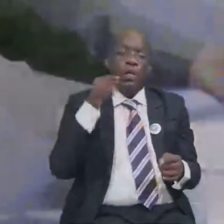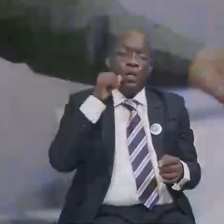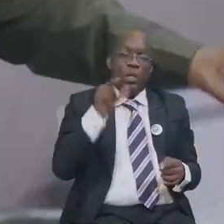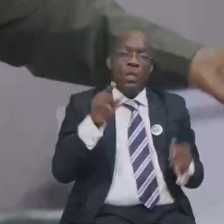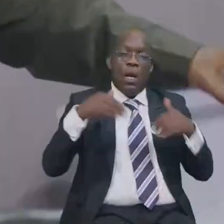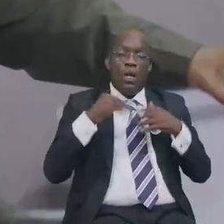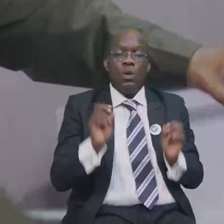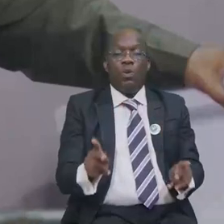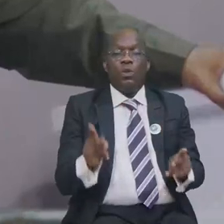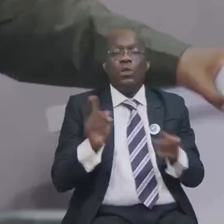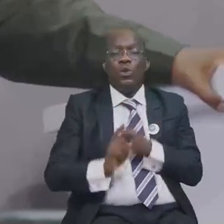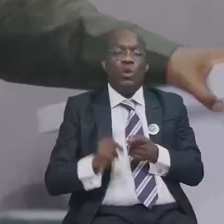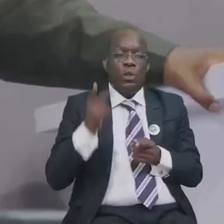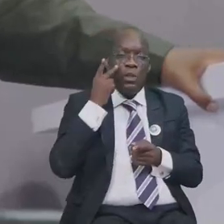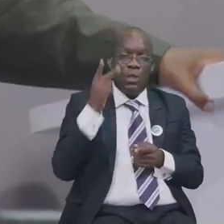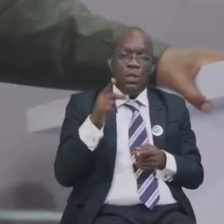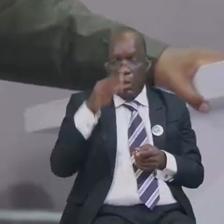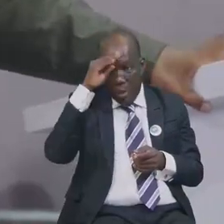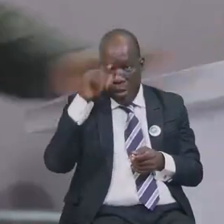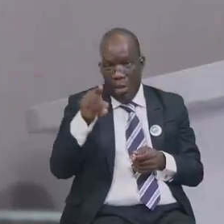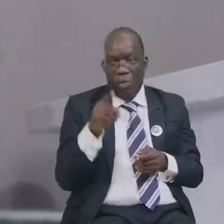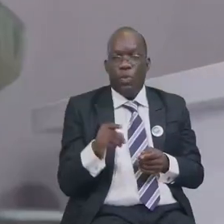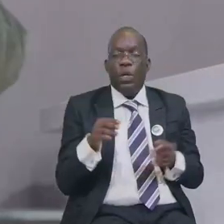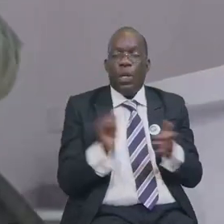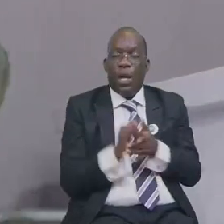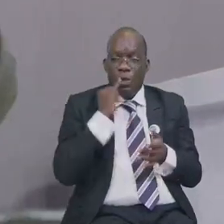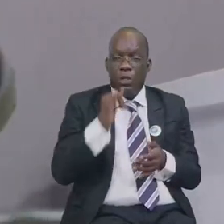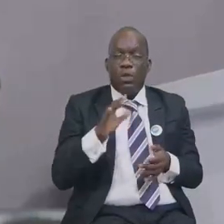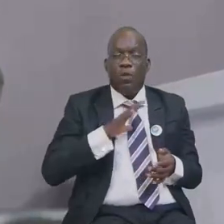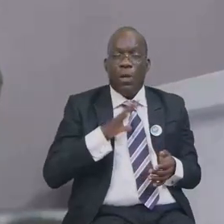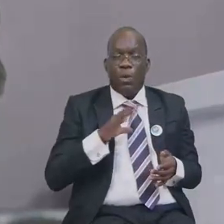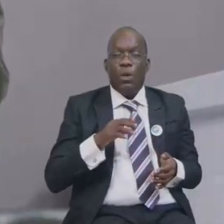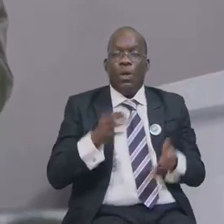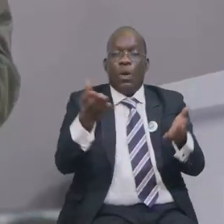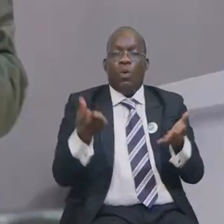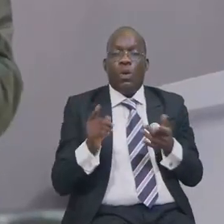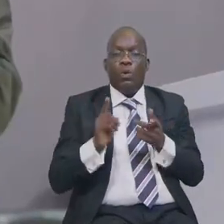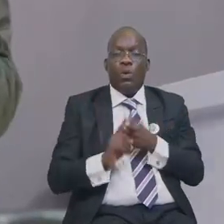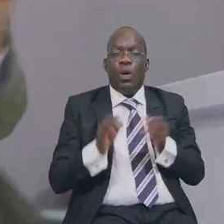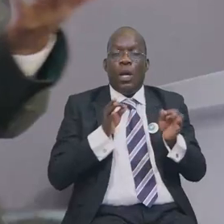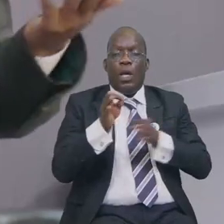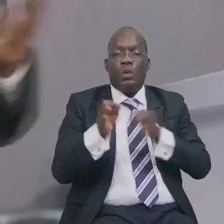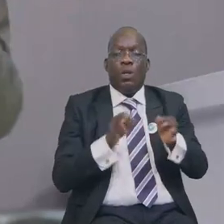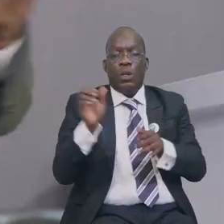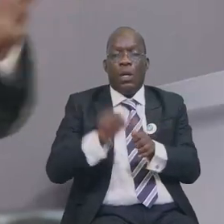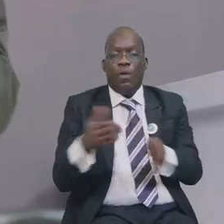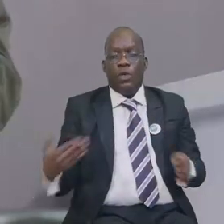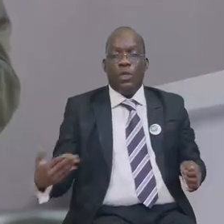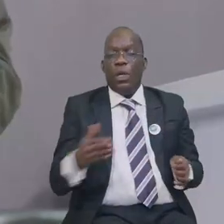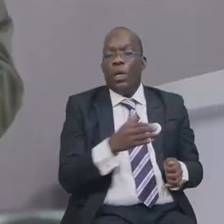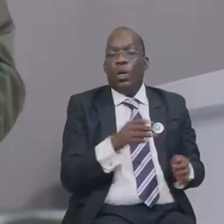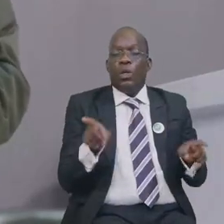Alors la sœur commence à narrer l'histoire, c'est bon. Elle voulait expliquer tout pour que j'aie tous les